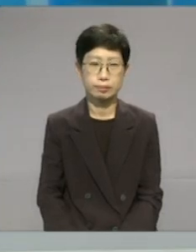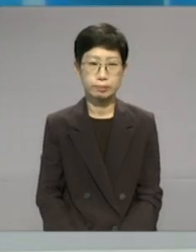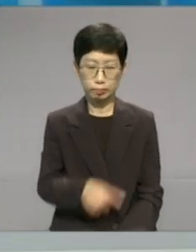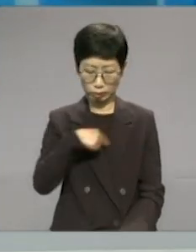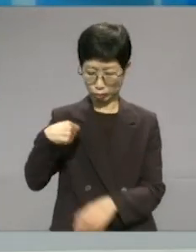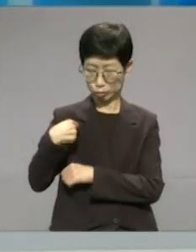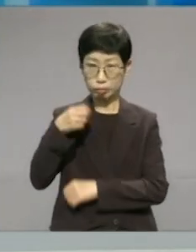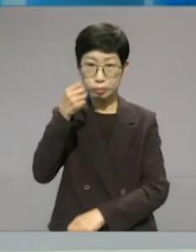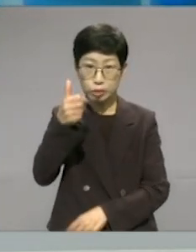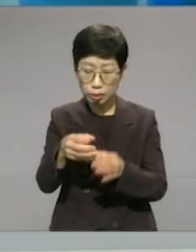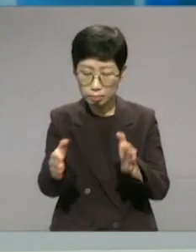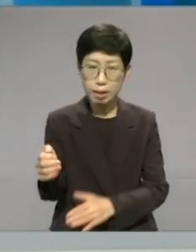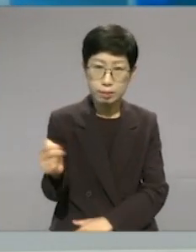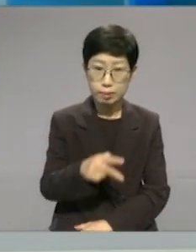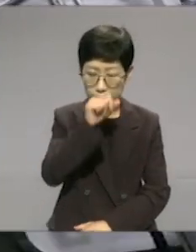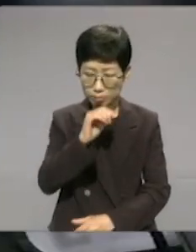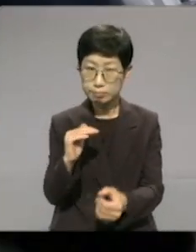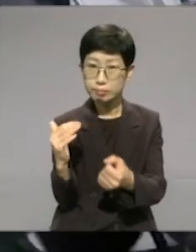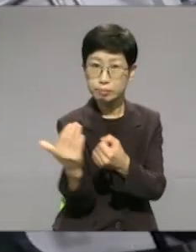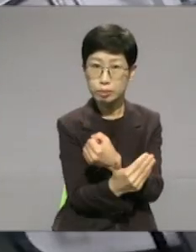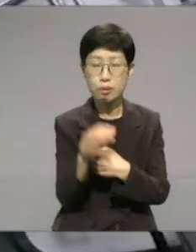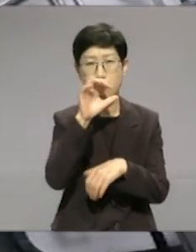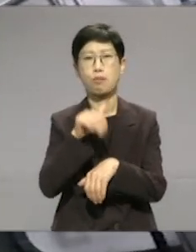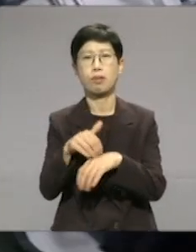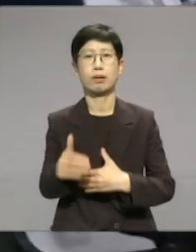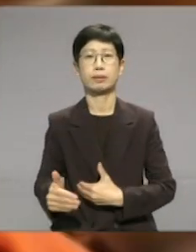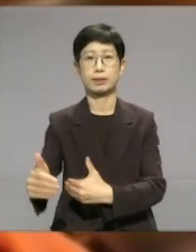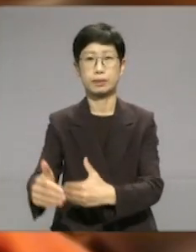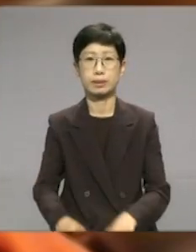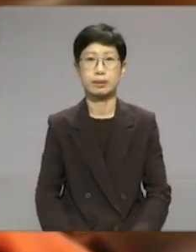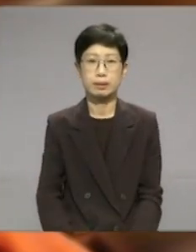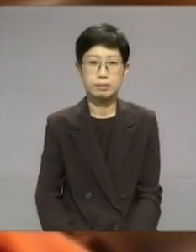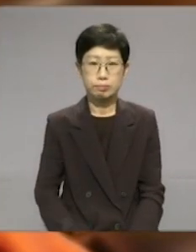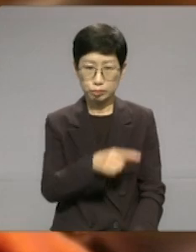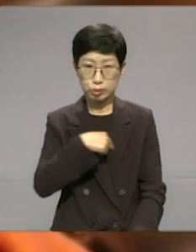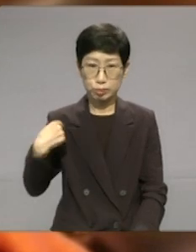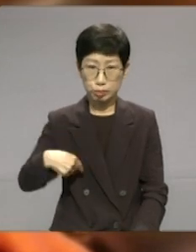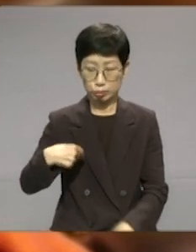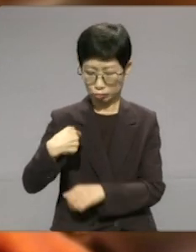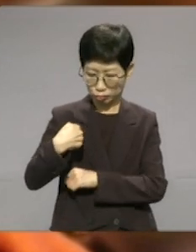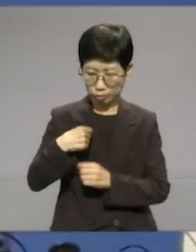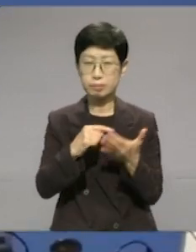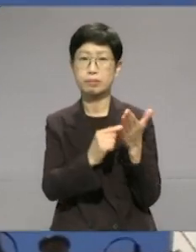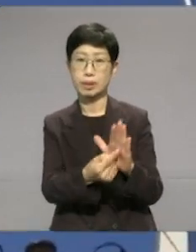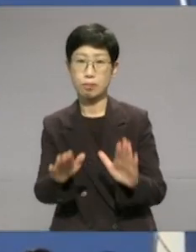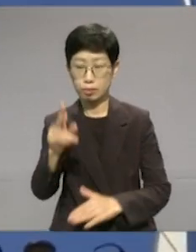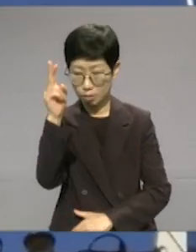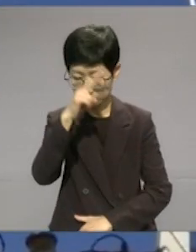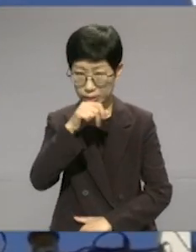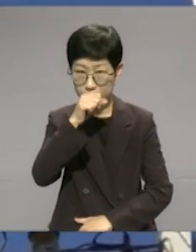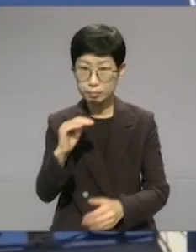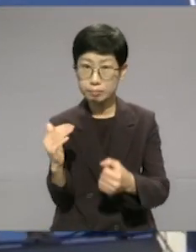중국군이 5개월 반에 또다시 대만을 포위하는 훈련을 진행합니다 중국 인민해방군 동부 전구는 오늘 오전